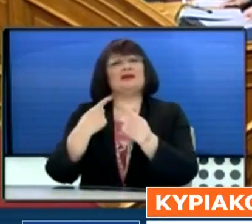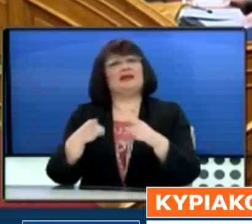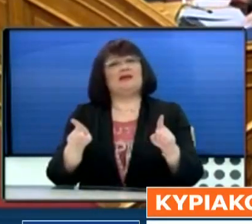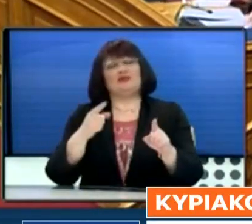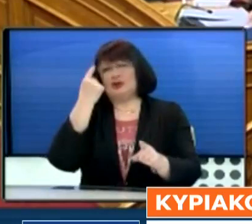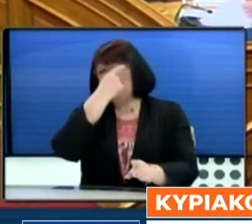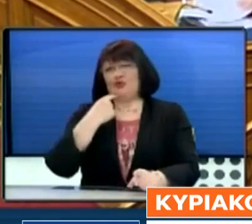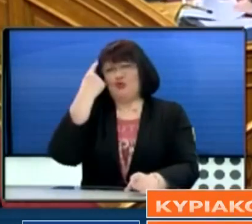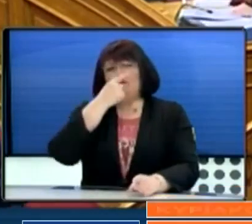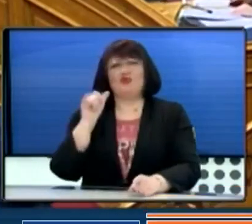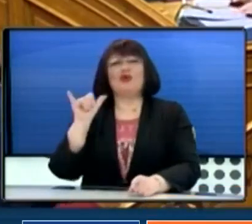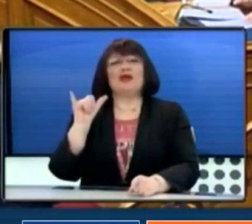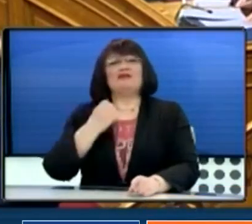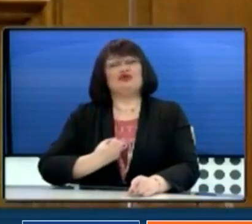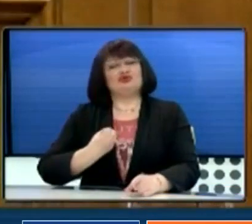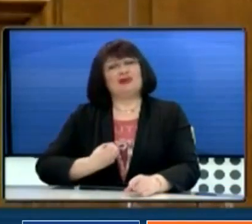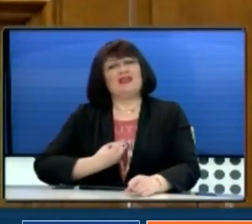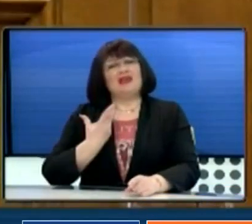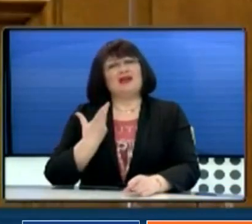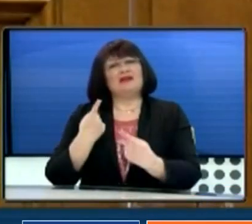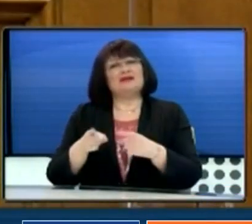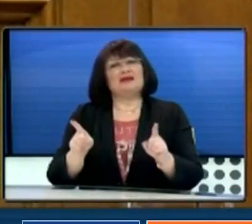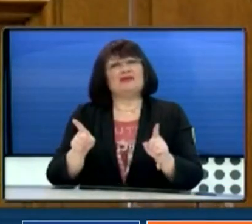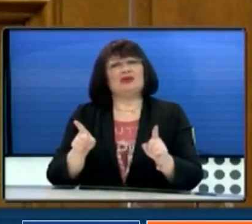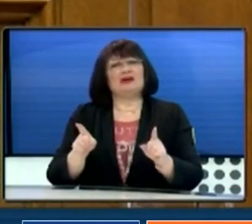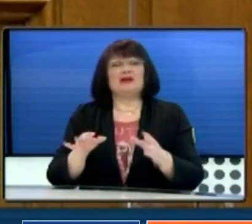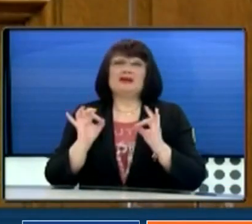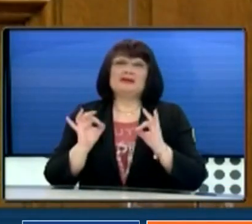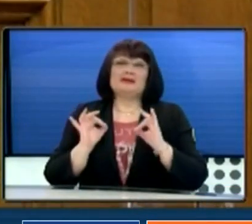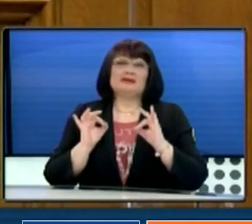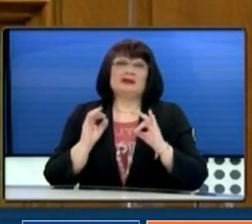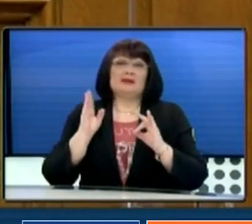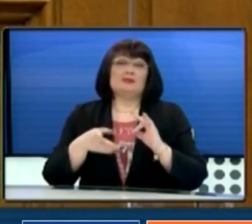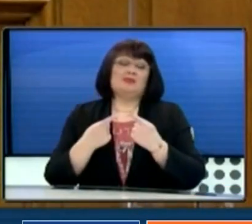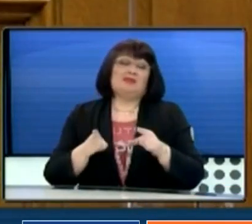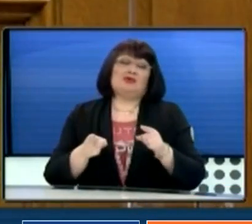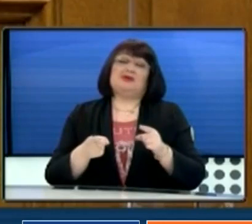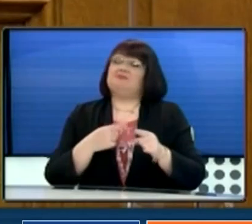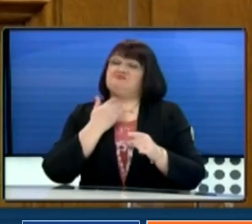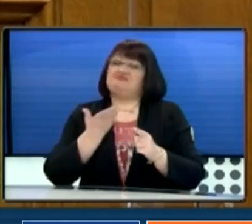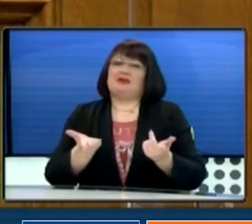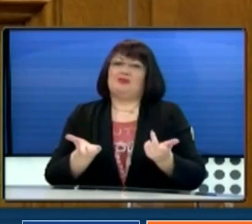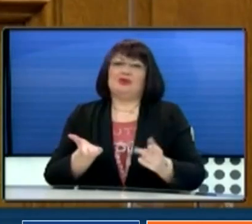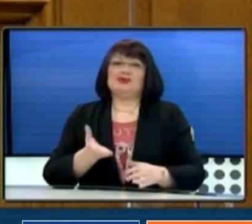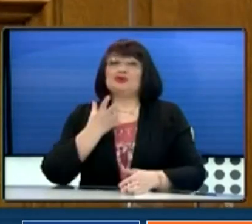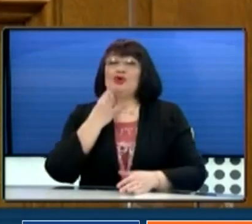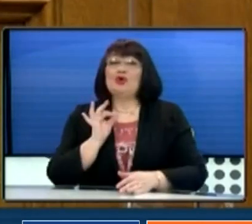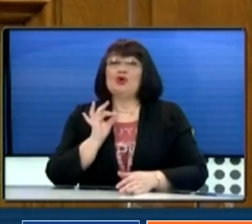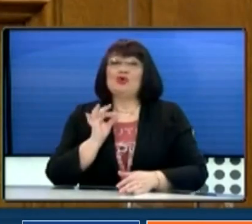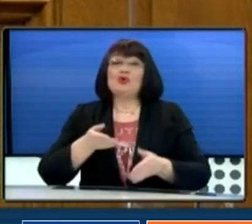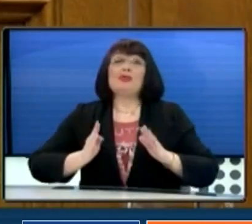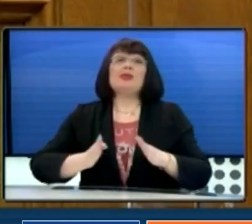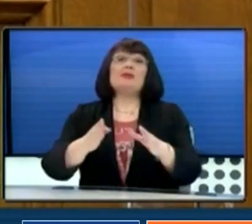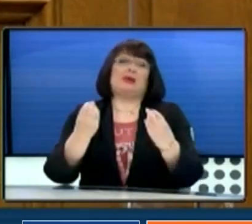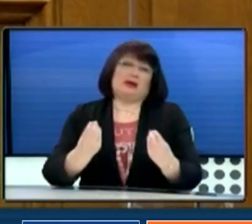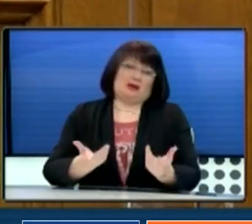άλλο τόνο και άλλη διάθεση. Βεβαίως πως θα μπορούσε να είναι και διαφορετικά, διότι τα πράγματα δεν